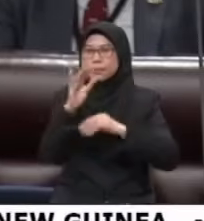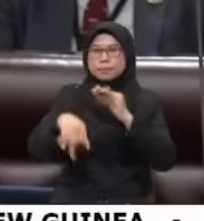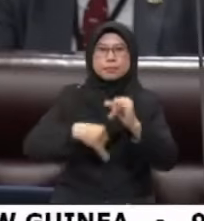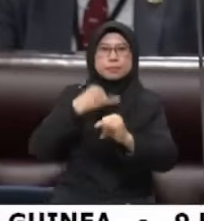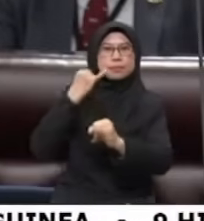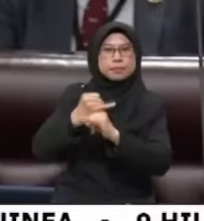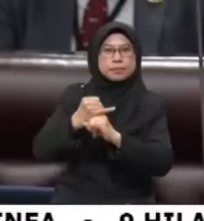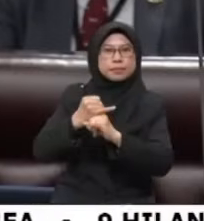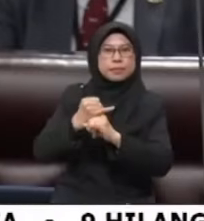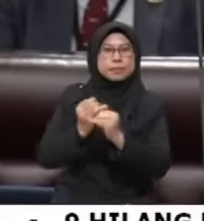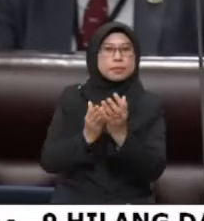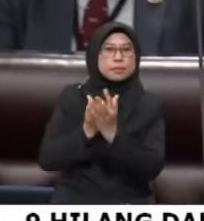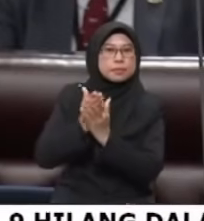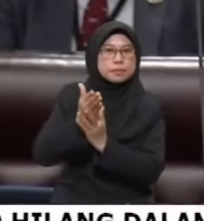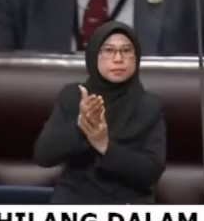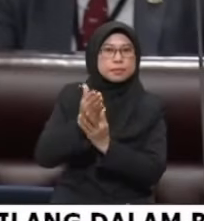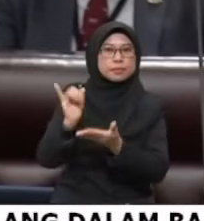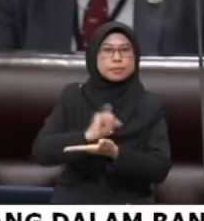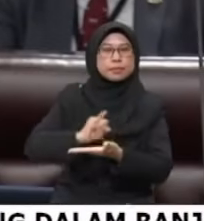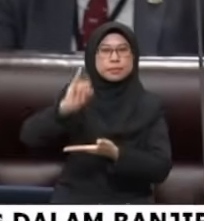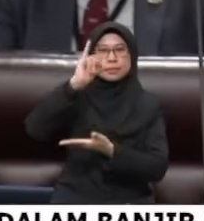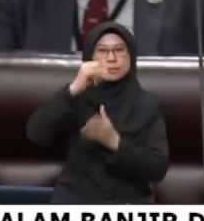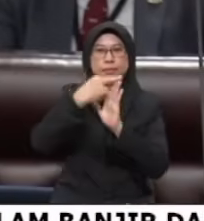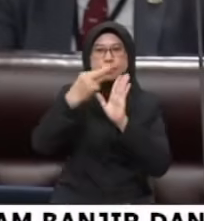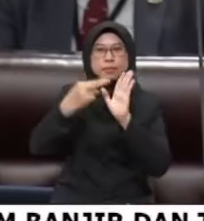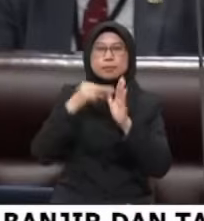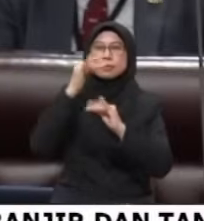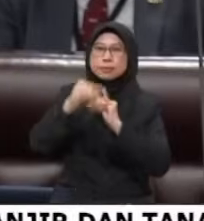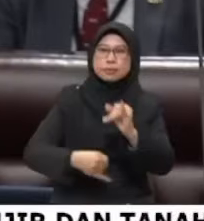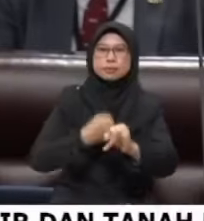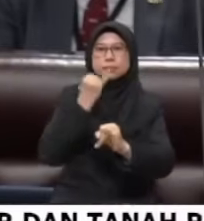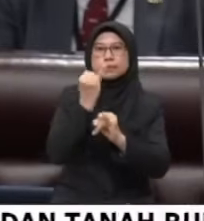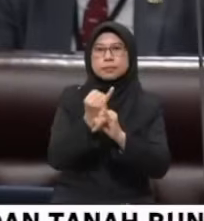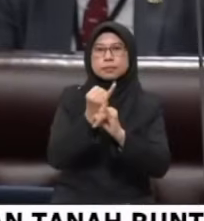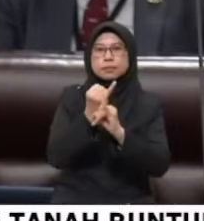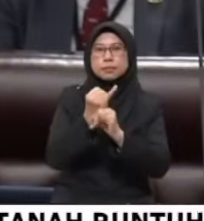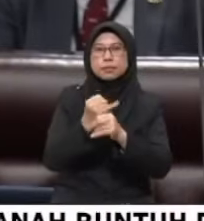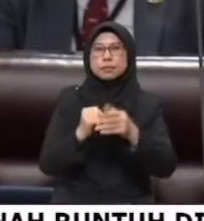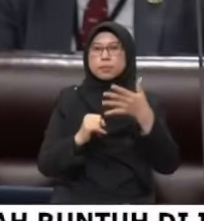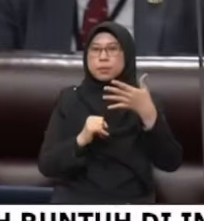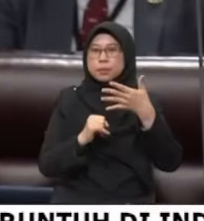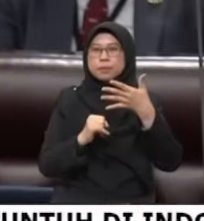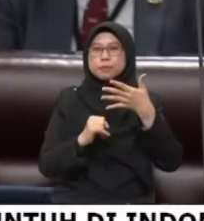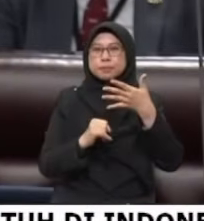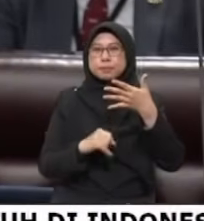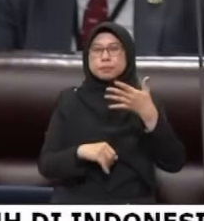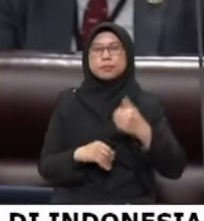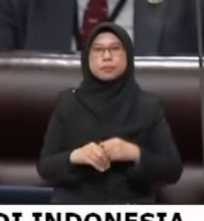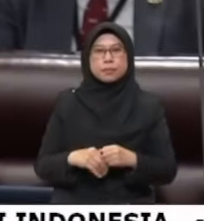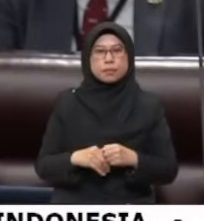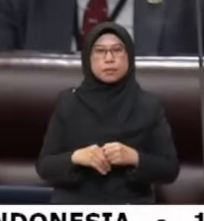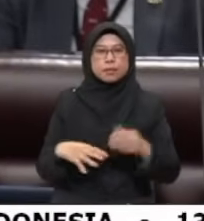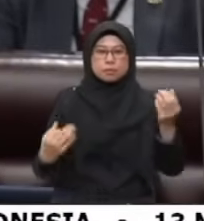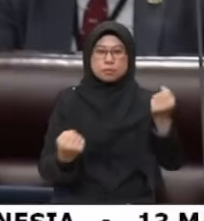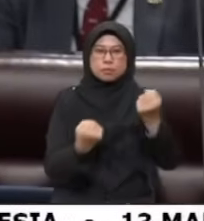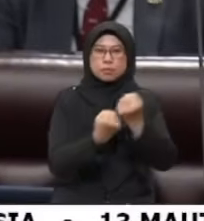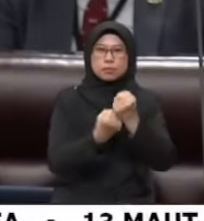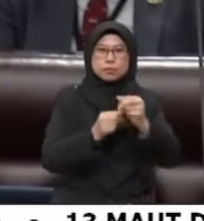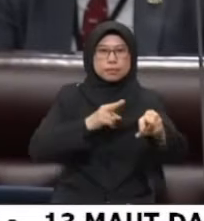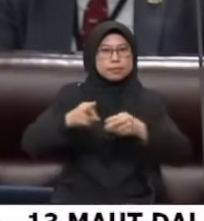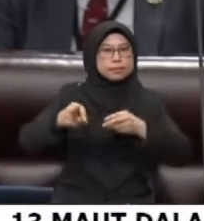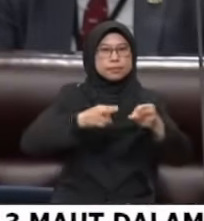antarabangsa melalui institusi perundangan antarabangsa nombor lima dat yang di-pertua menyokong